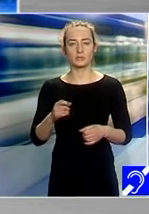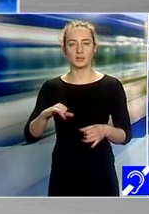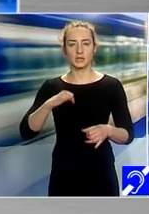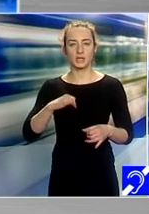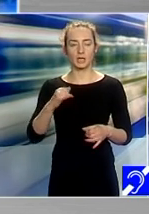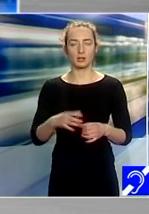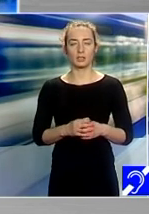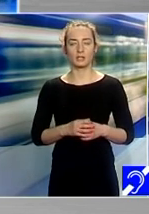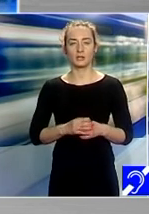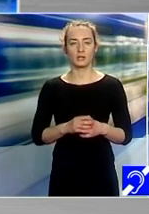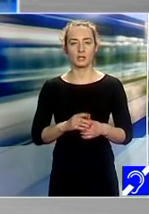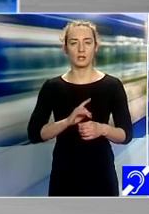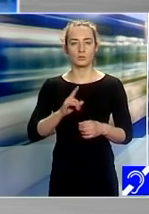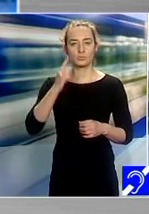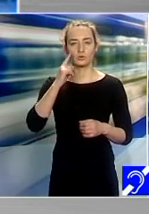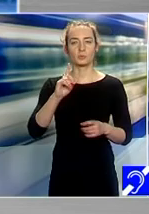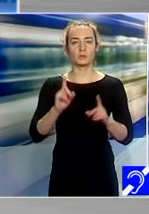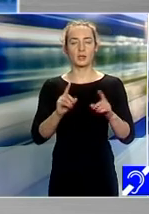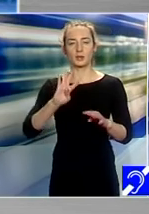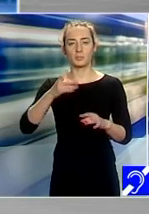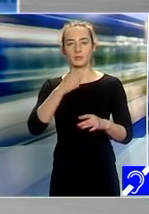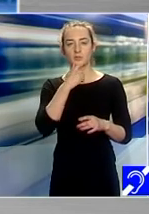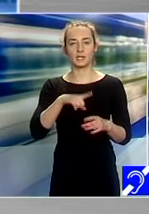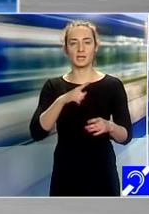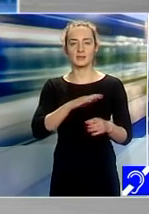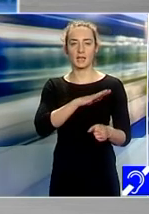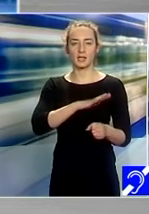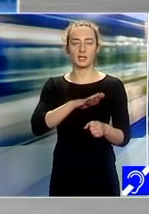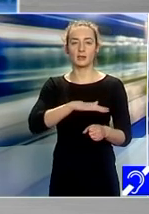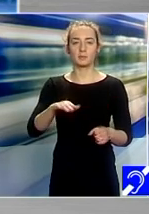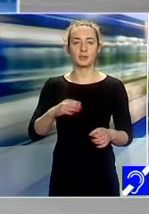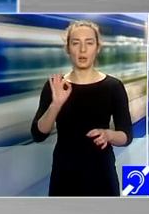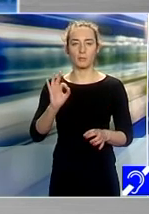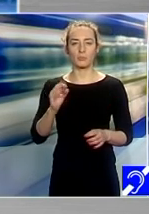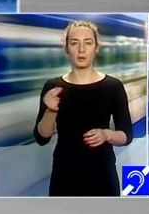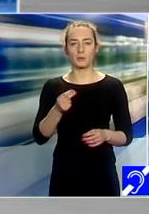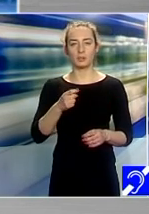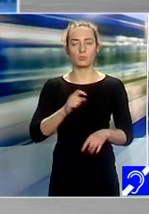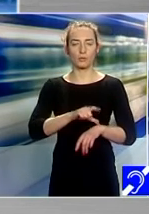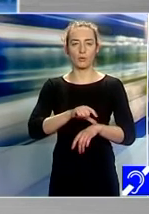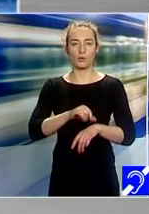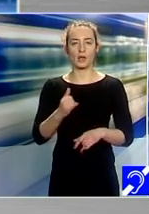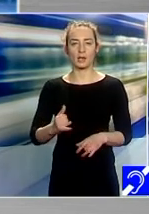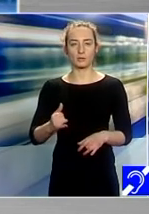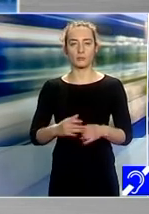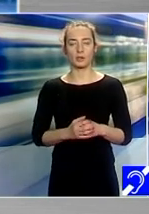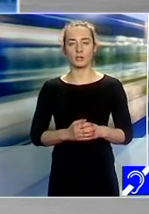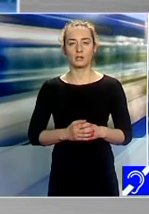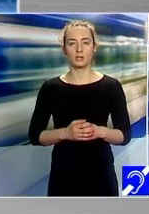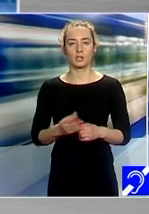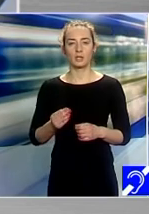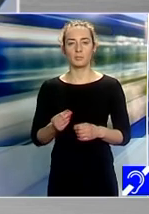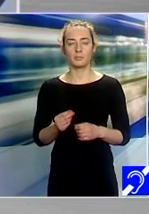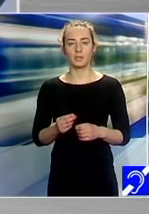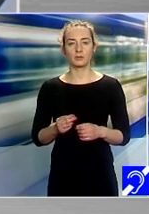tinere. Deci nu știu dacă 40 de ani este limita convenabilă la ora actuală pentru depistarea cancerului de sân. Aveți